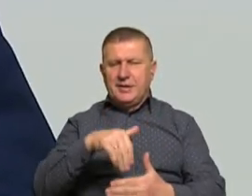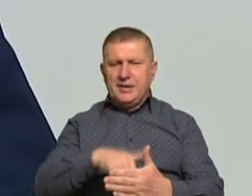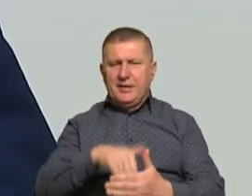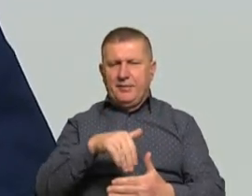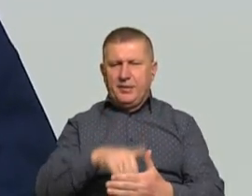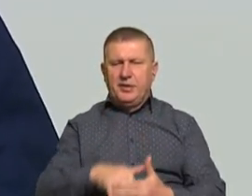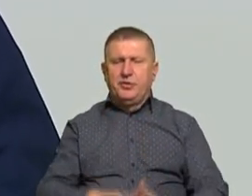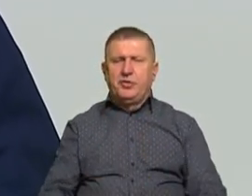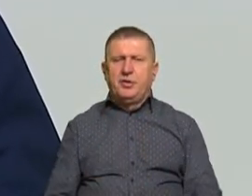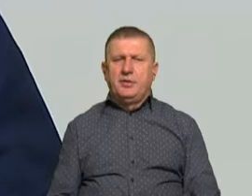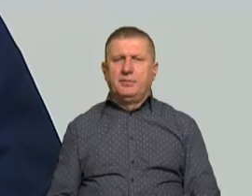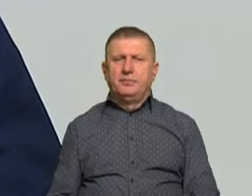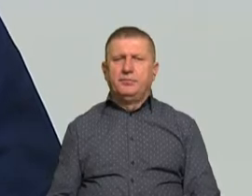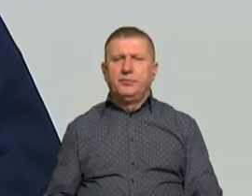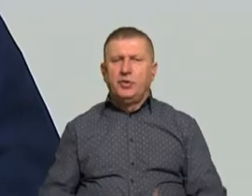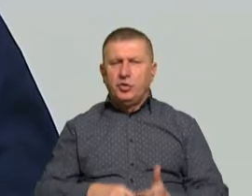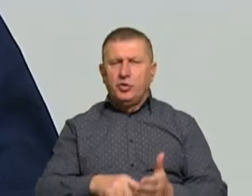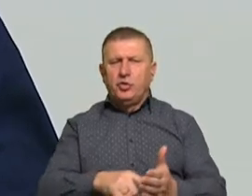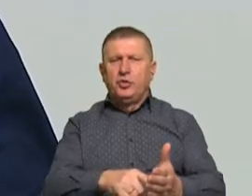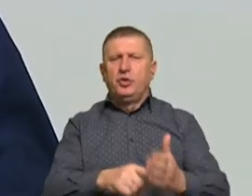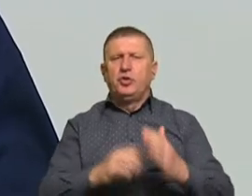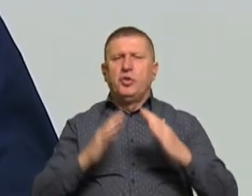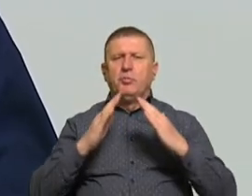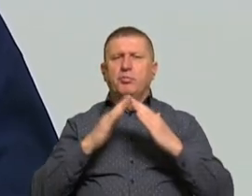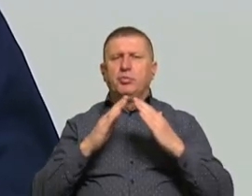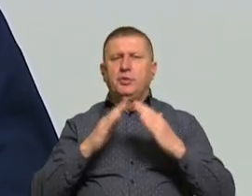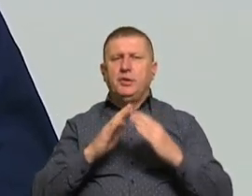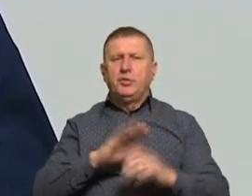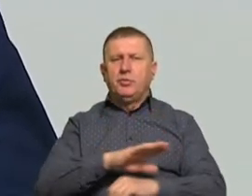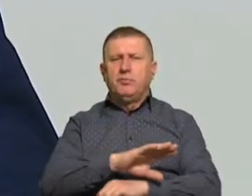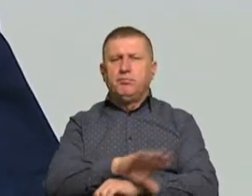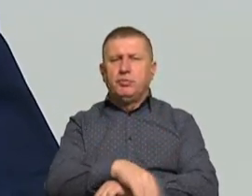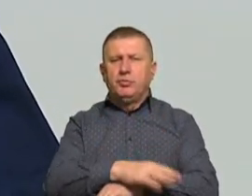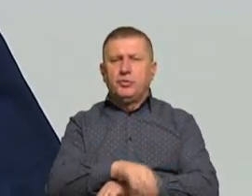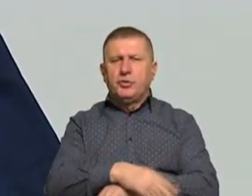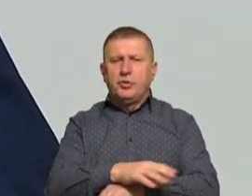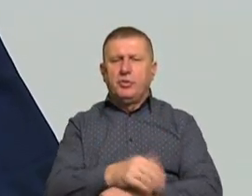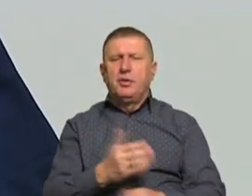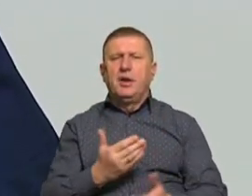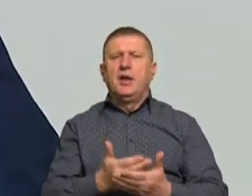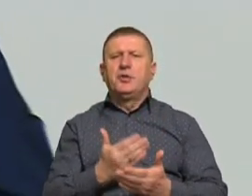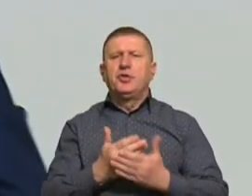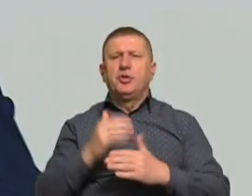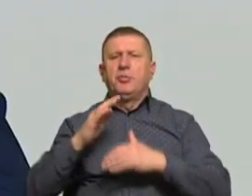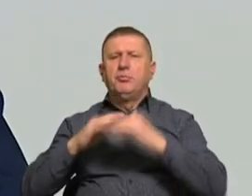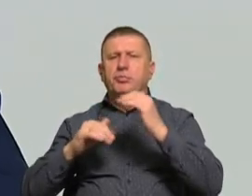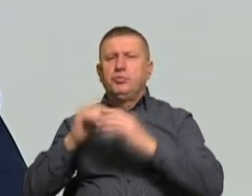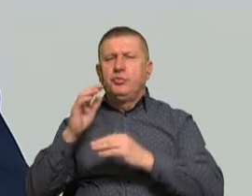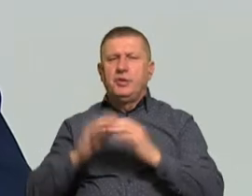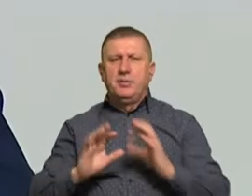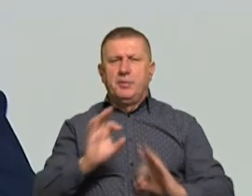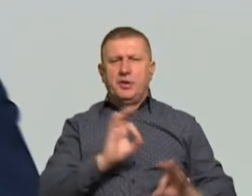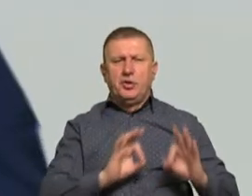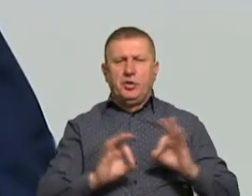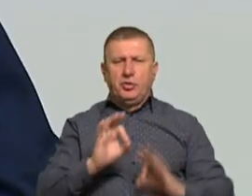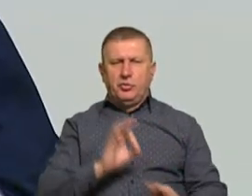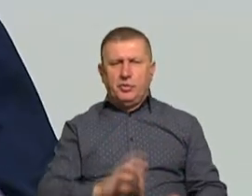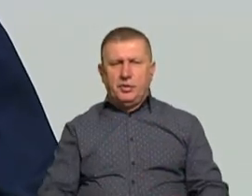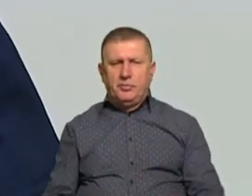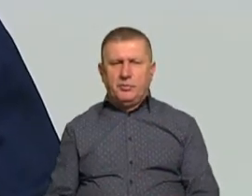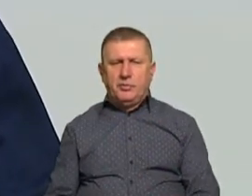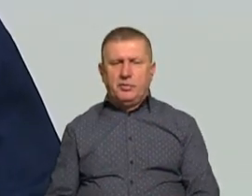tylko zewnętrznych, dotyczą budynków opustoszałych. Czyli my po to budujemy i remontujemy, żeby opróżniać te budynki